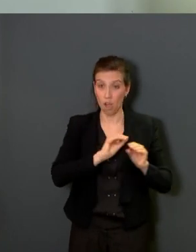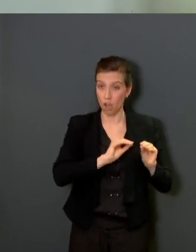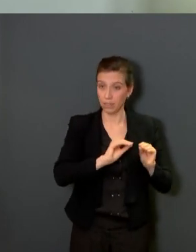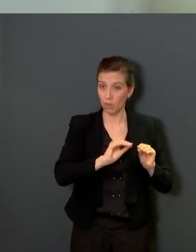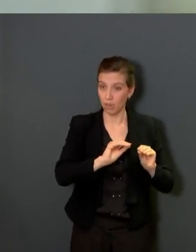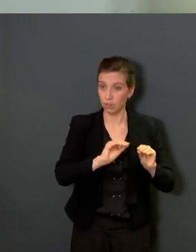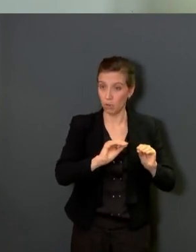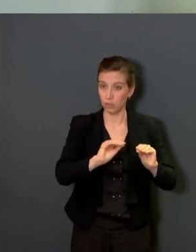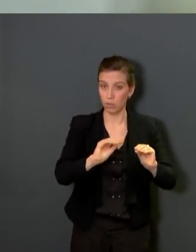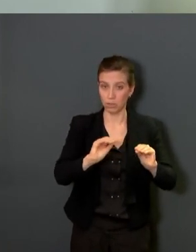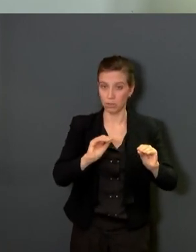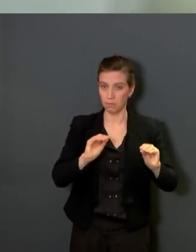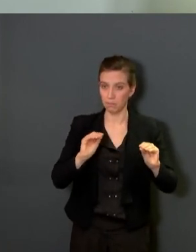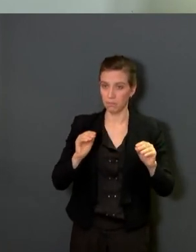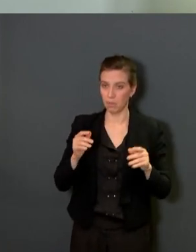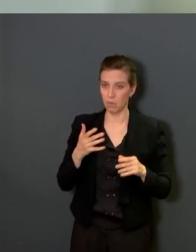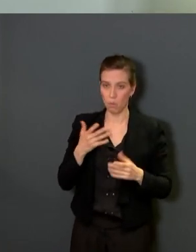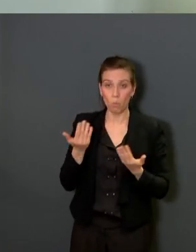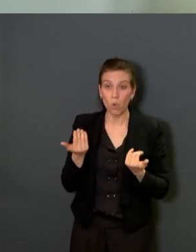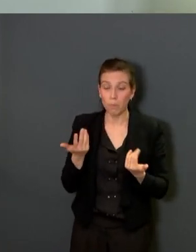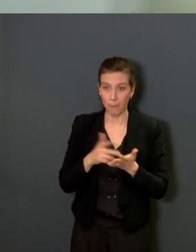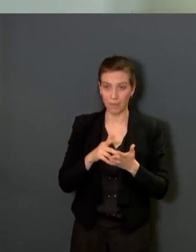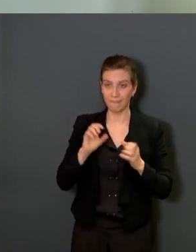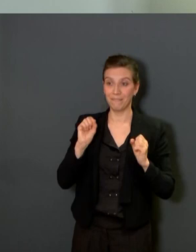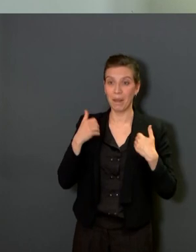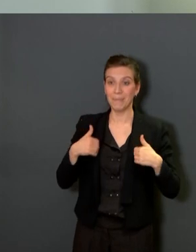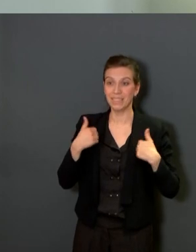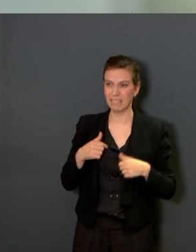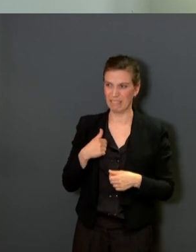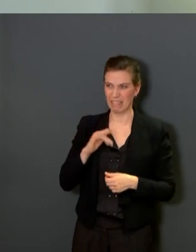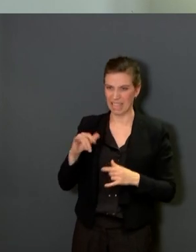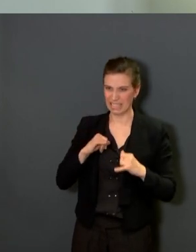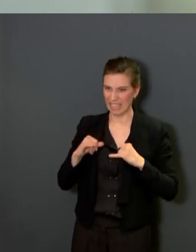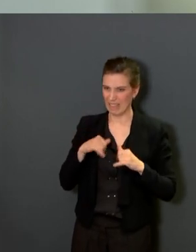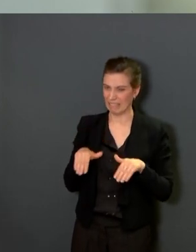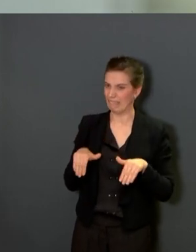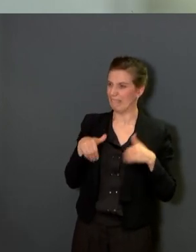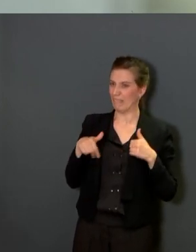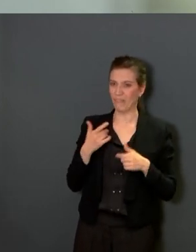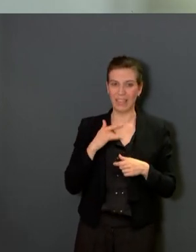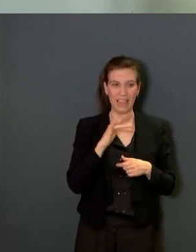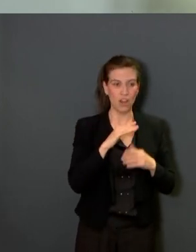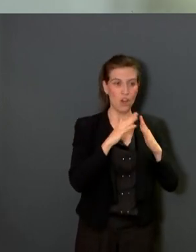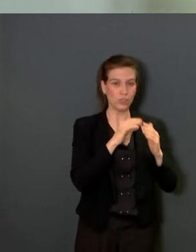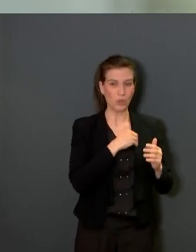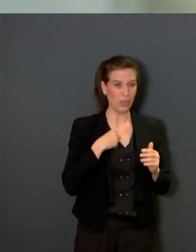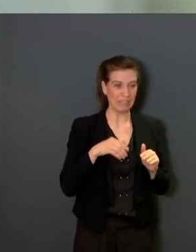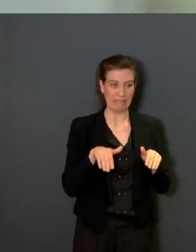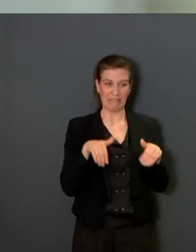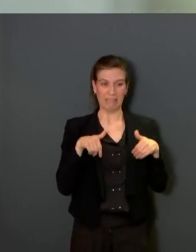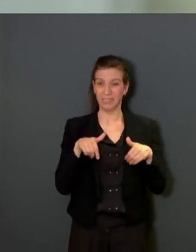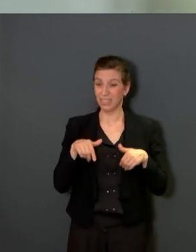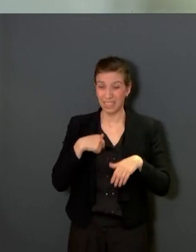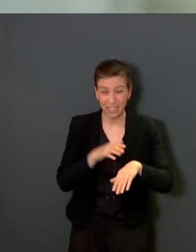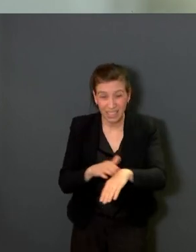dokter zouden gaan, moeten absoluut niet twijfelen. De ziekenhuizen zijn veilige omgevingen, heel veilig. De dokters,